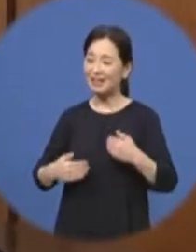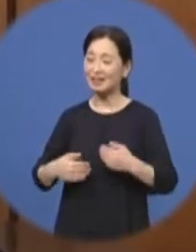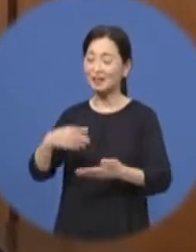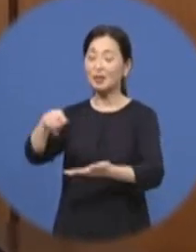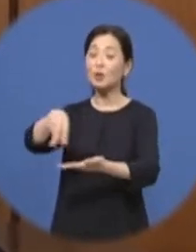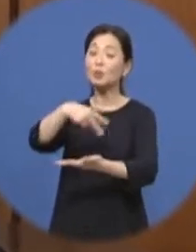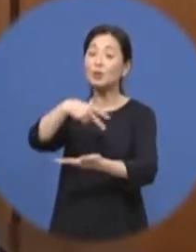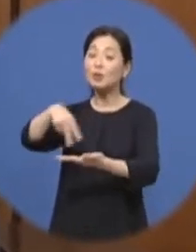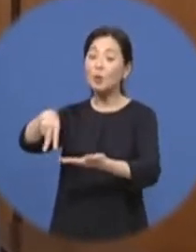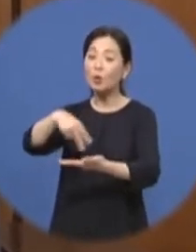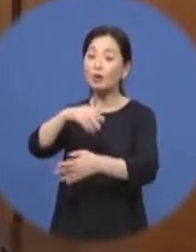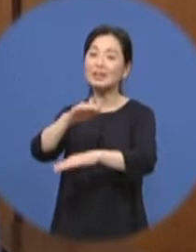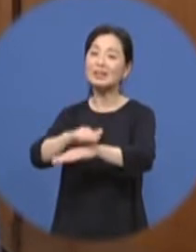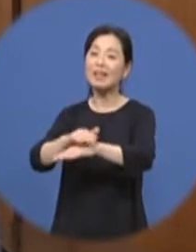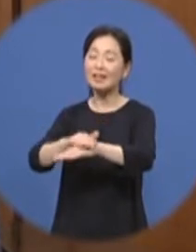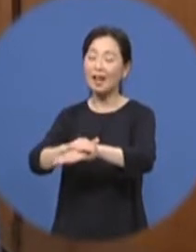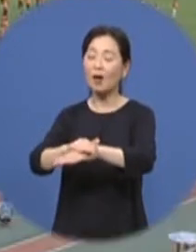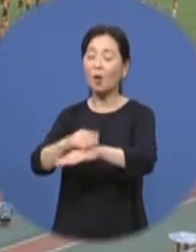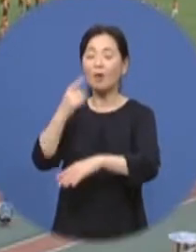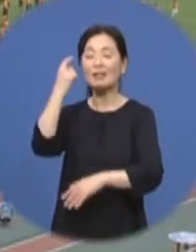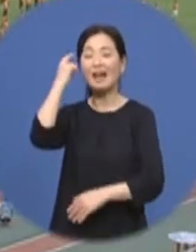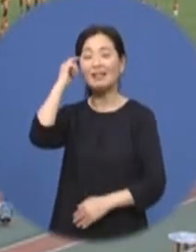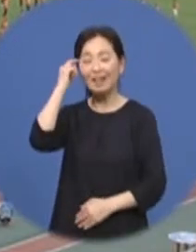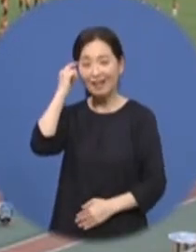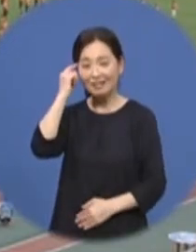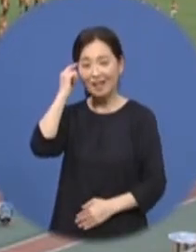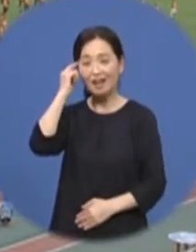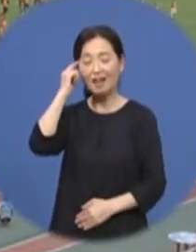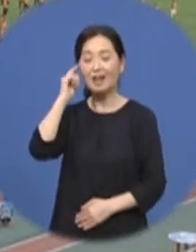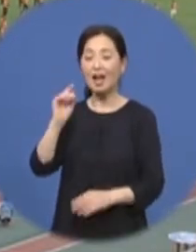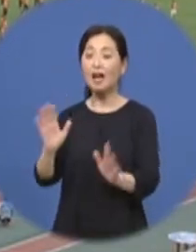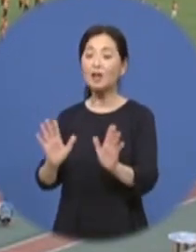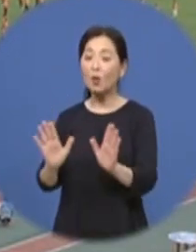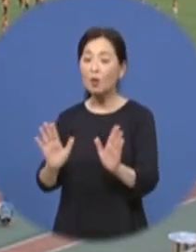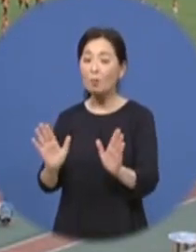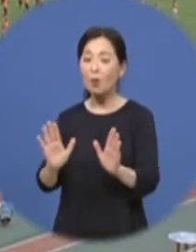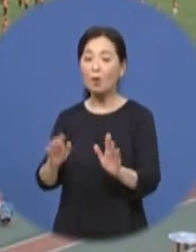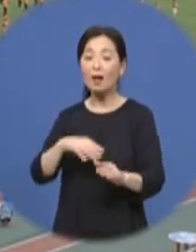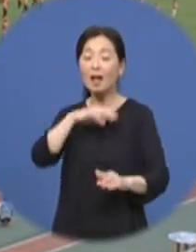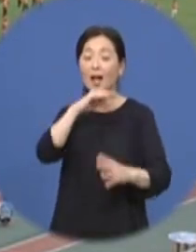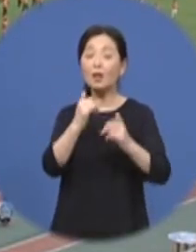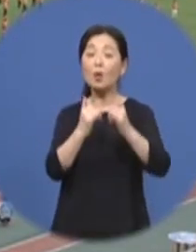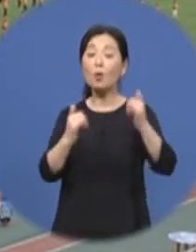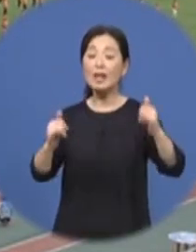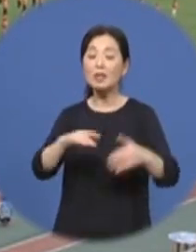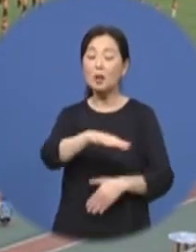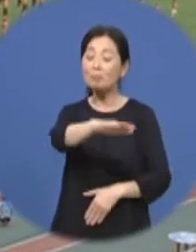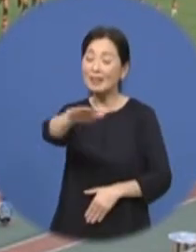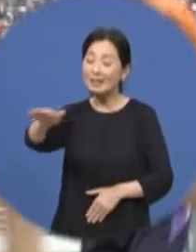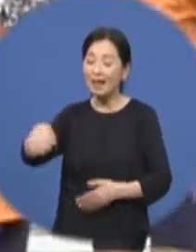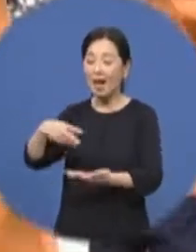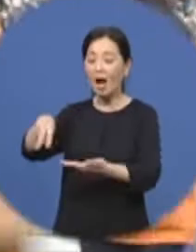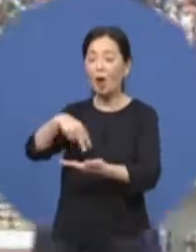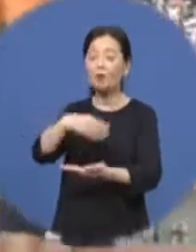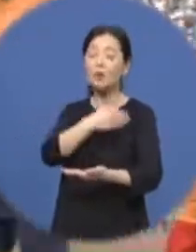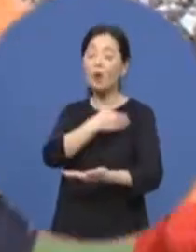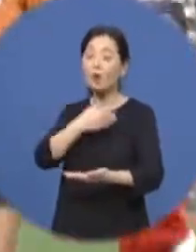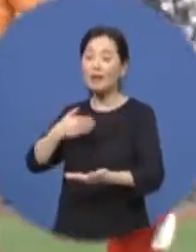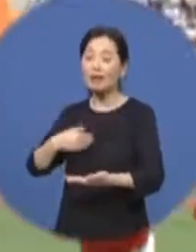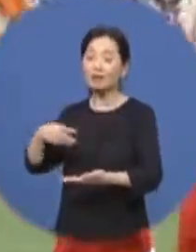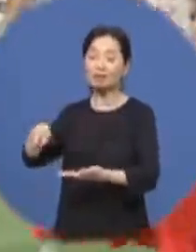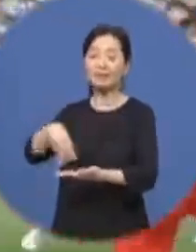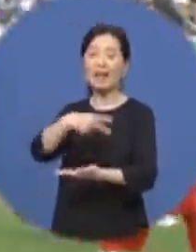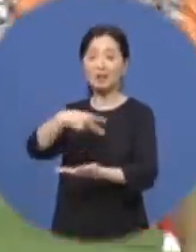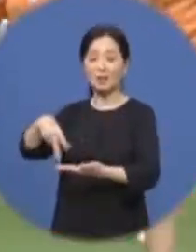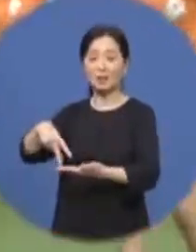を考えさせてもらって、はい、子どもからお年寄りまで皆さんが踊れるダンス、それでいてと